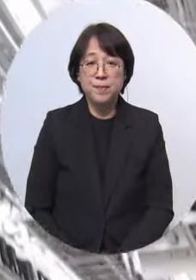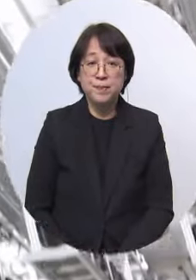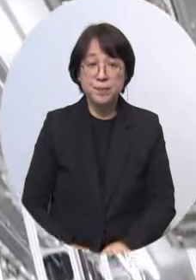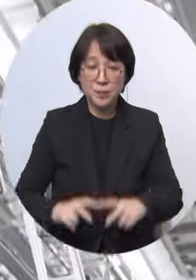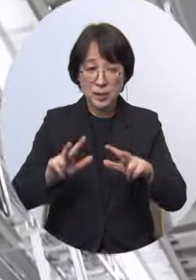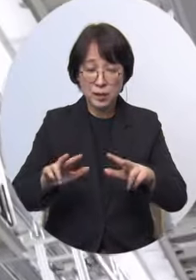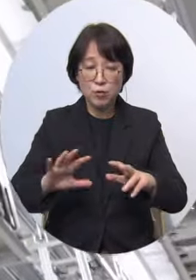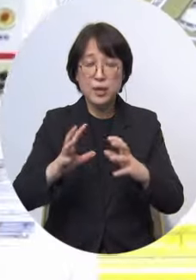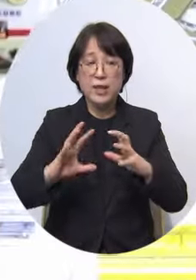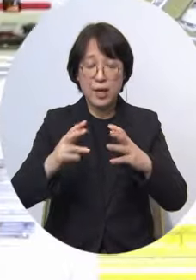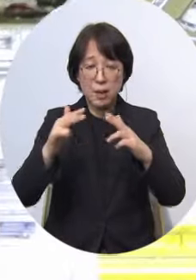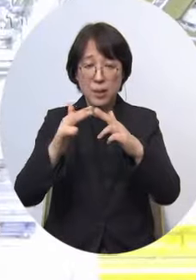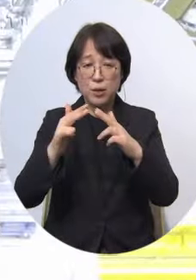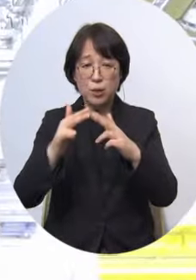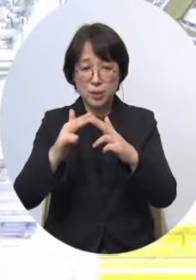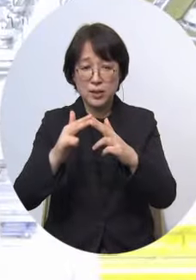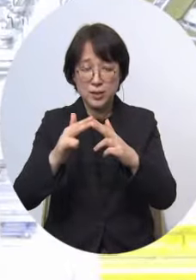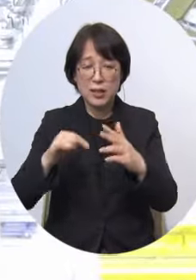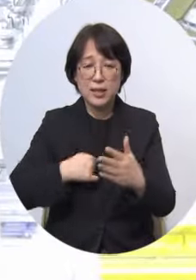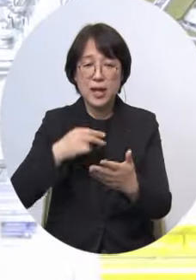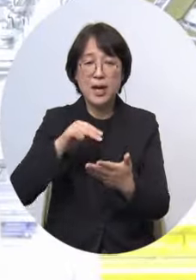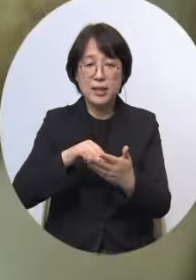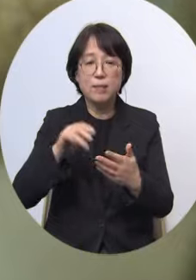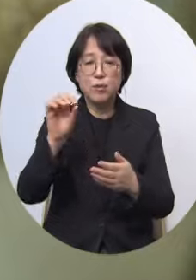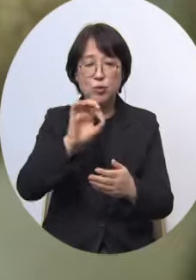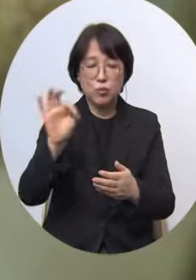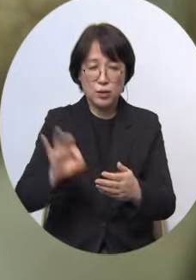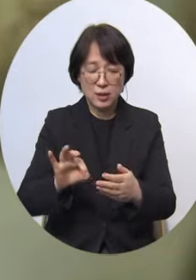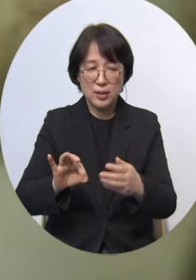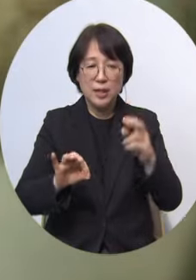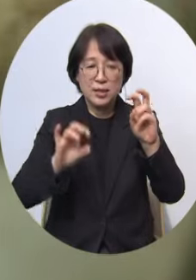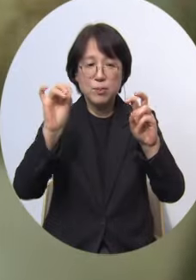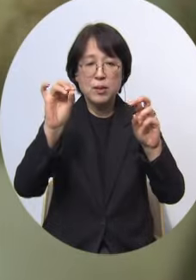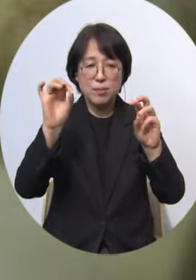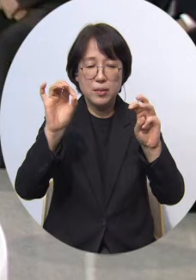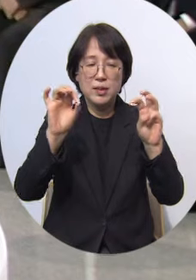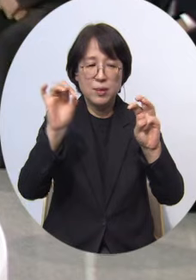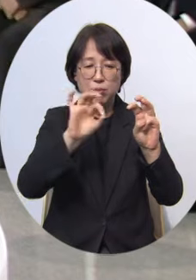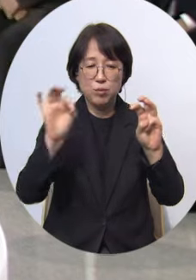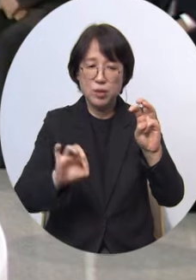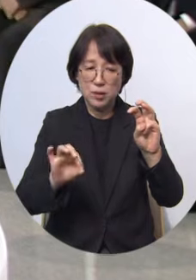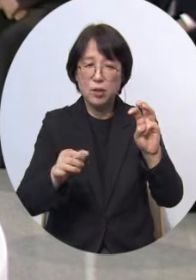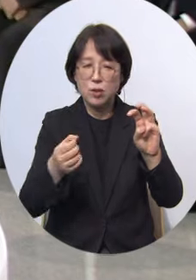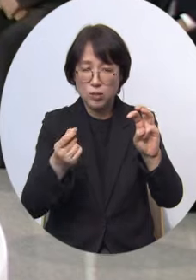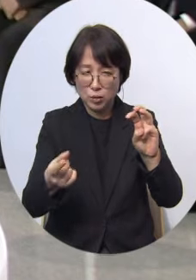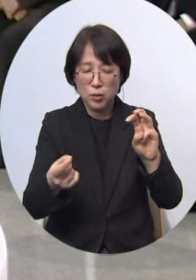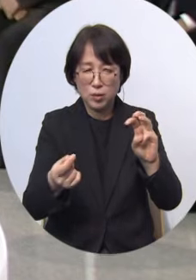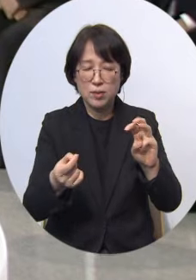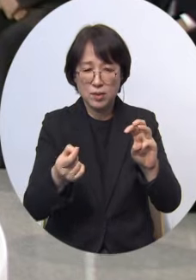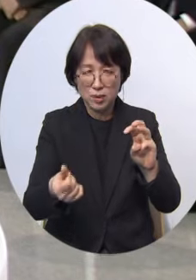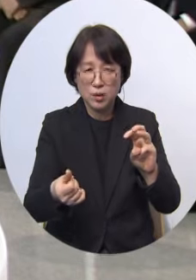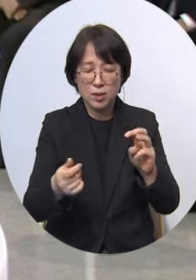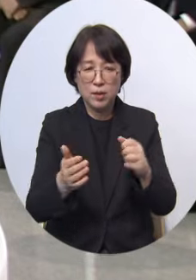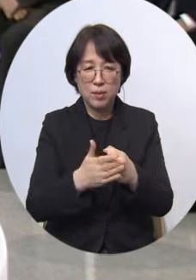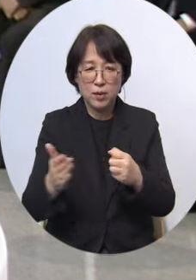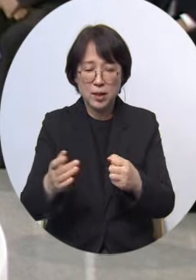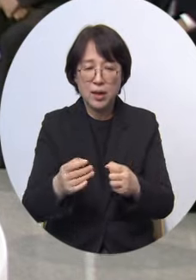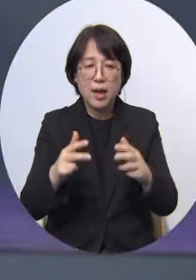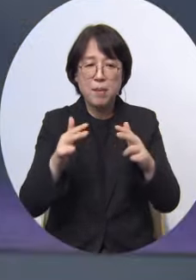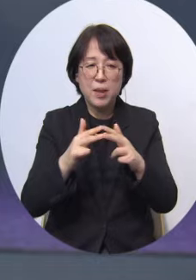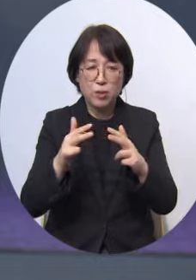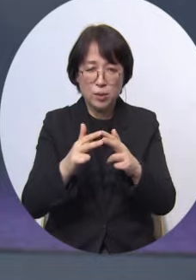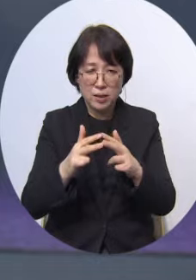현재 우리나라 반도체 공급망 자립률은 30%에 불과합니다. 정부는 낮은 수준의 자립률이 반도체